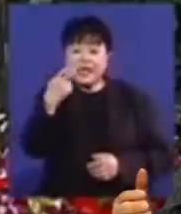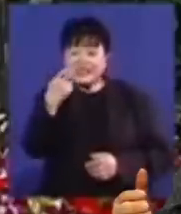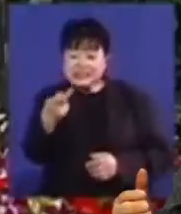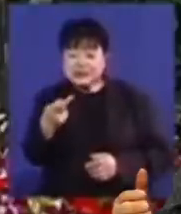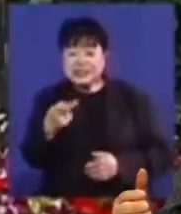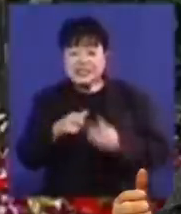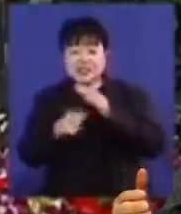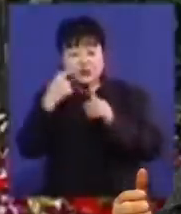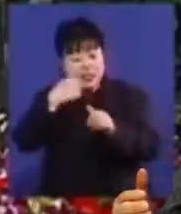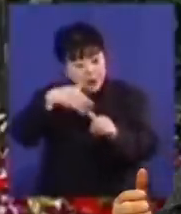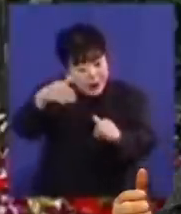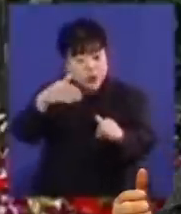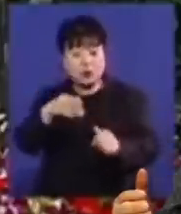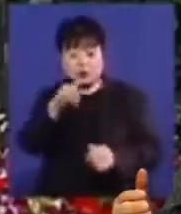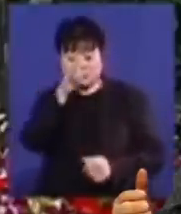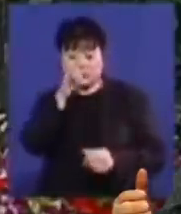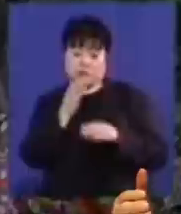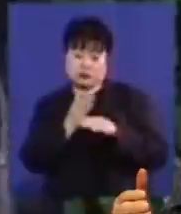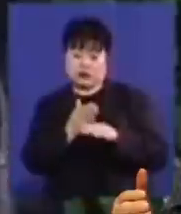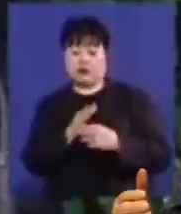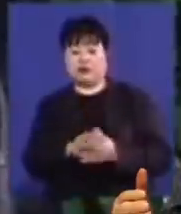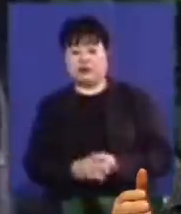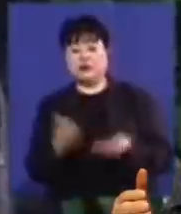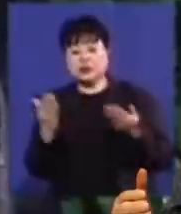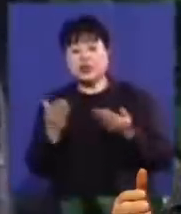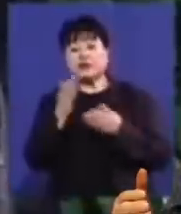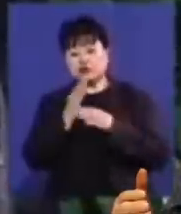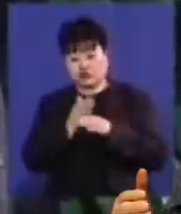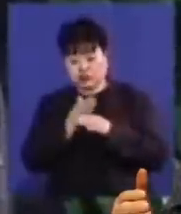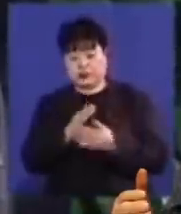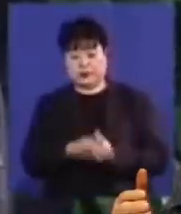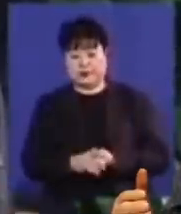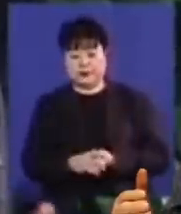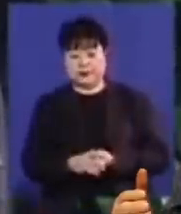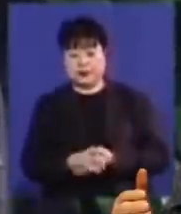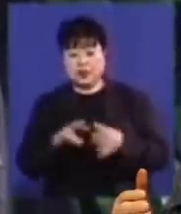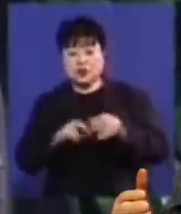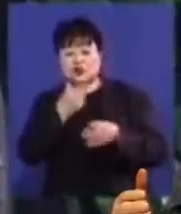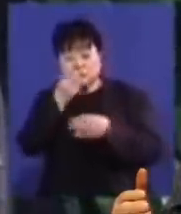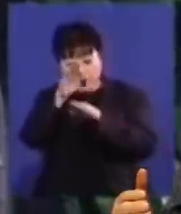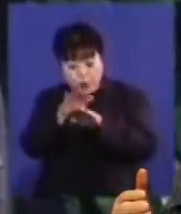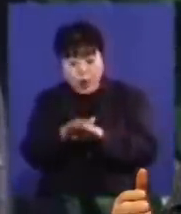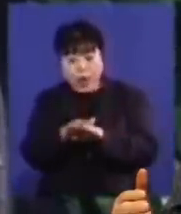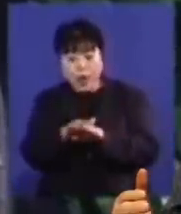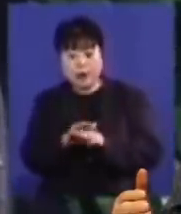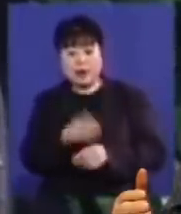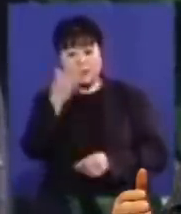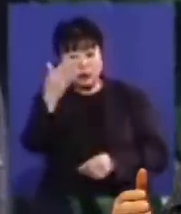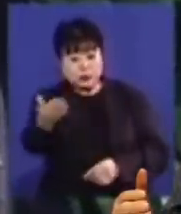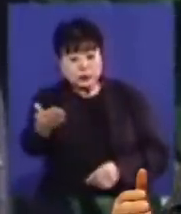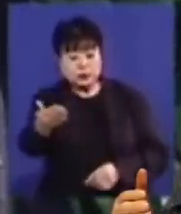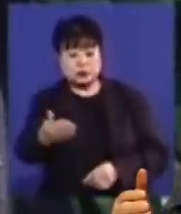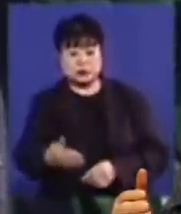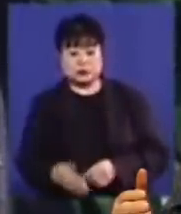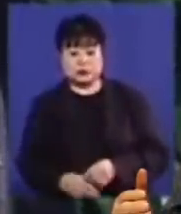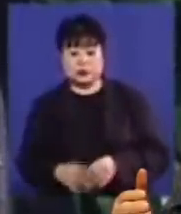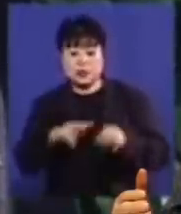712명의 선교사가 일하고 있는 것입니다. 우리 여의도 순복음교회 교인 여러분, 우리